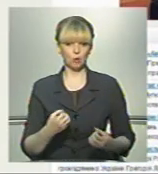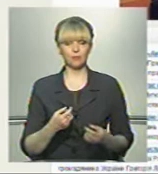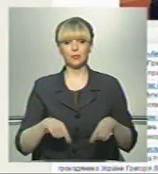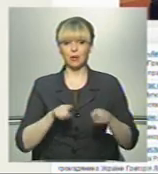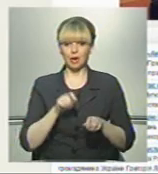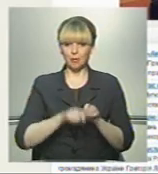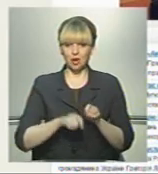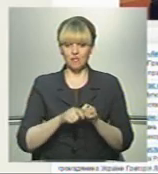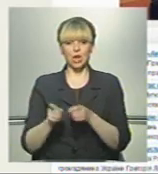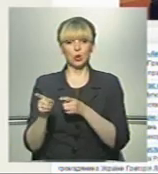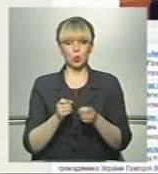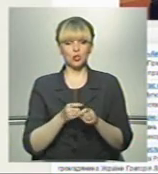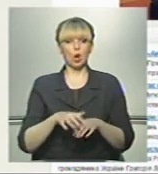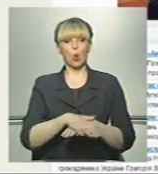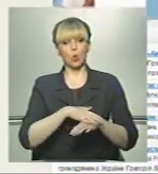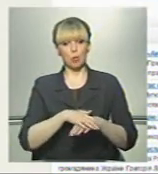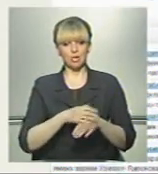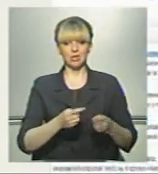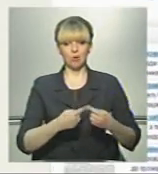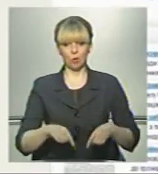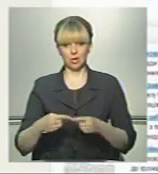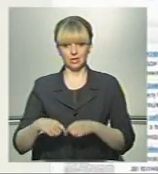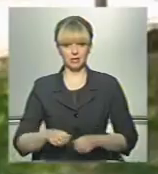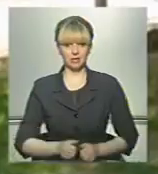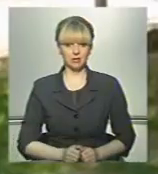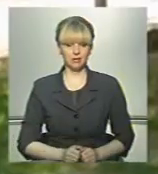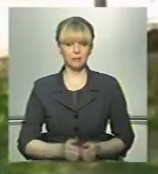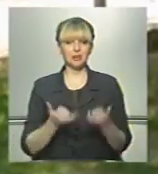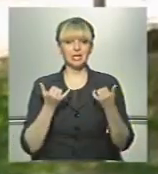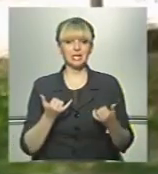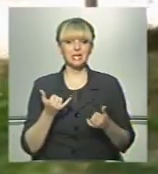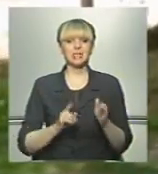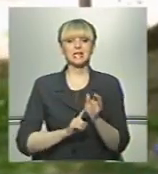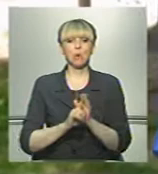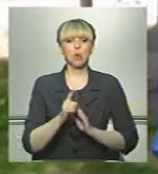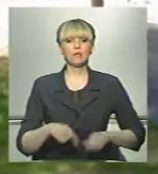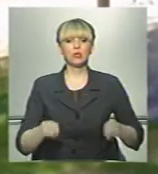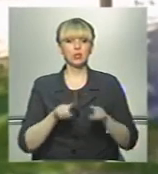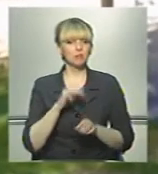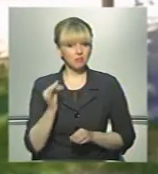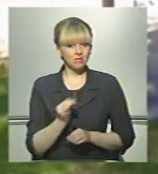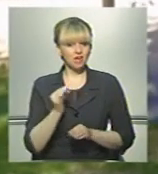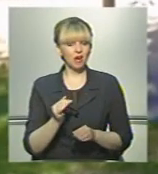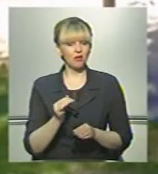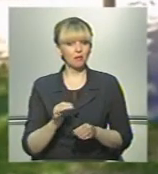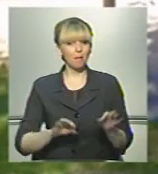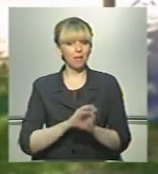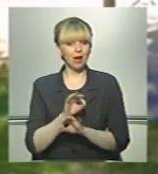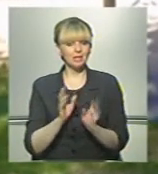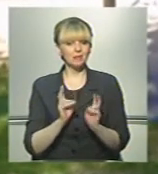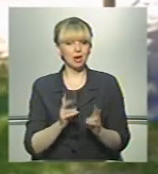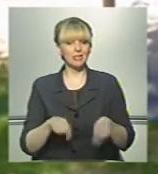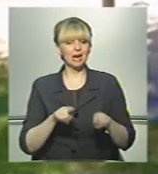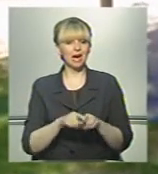таких перевірок долучать і громадські організації. Зараз започатковується такий цікавий механізм, як